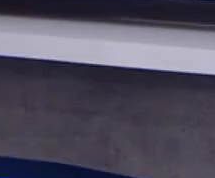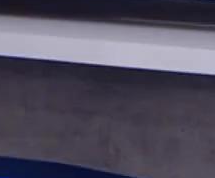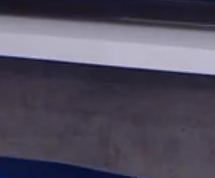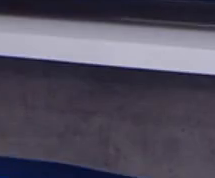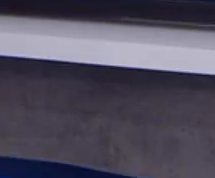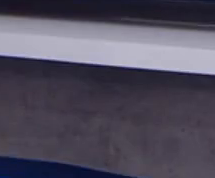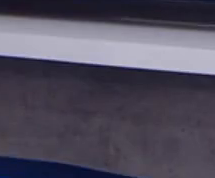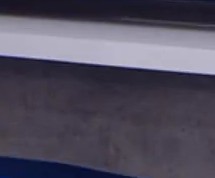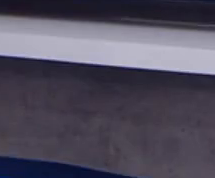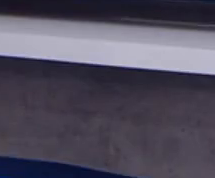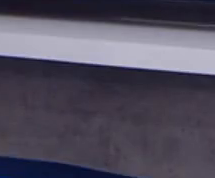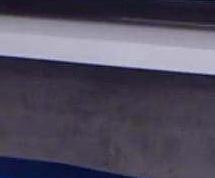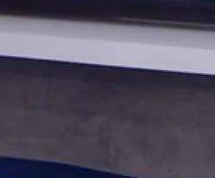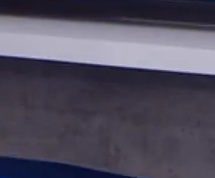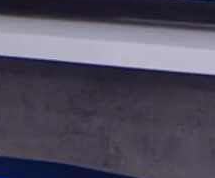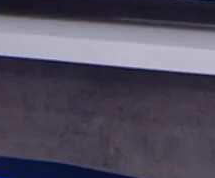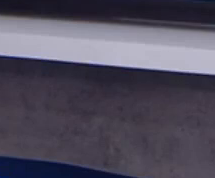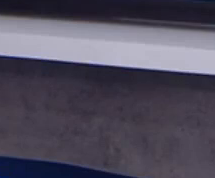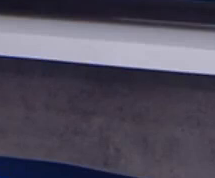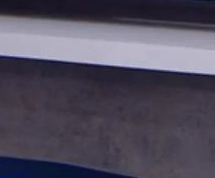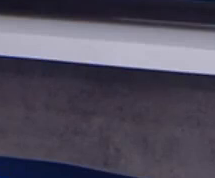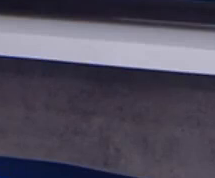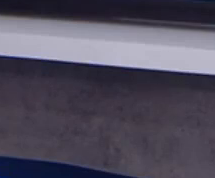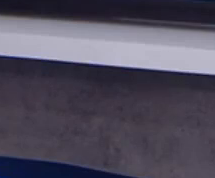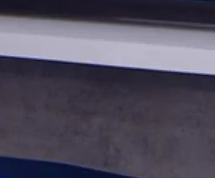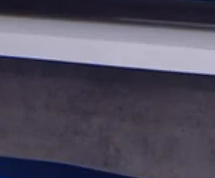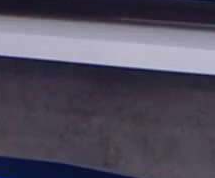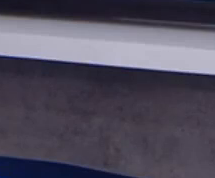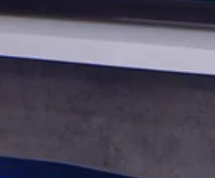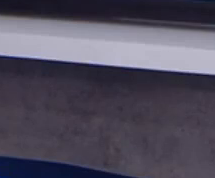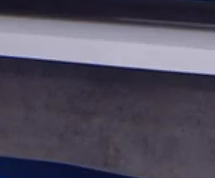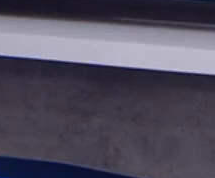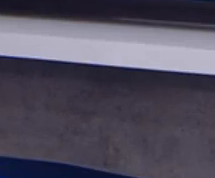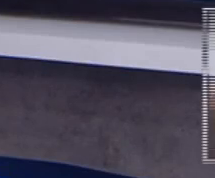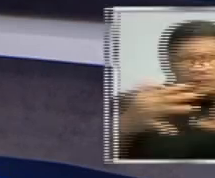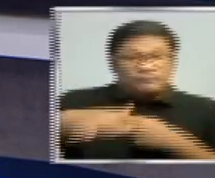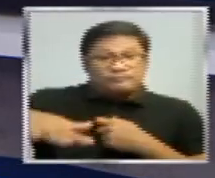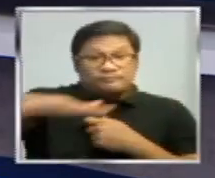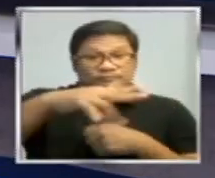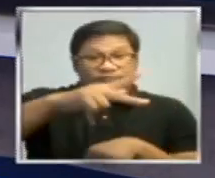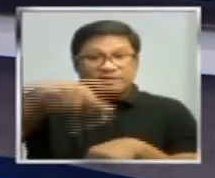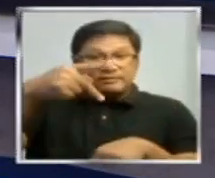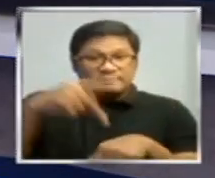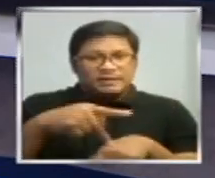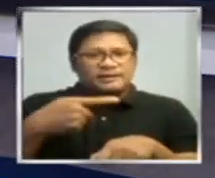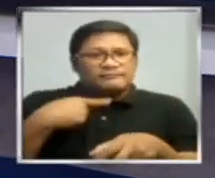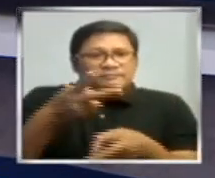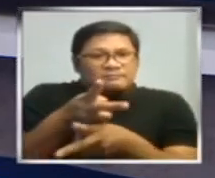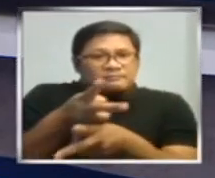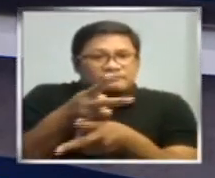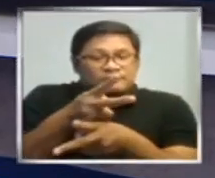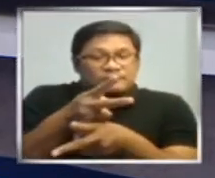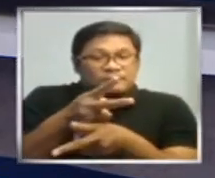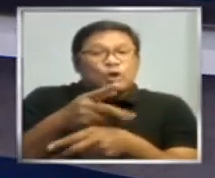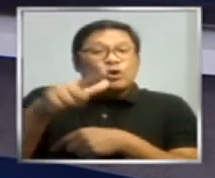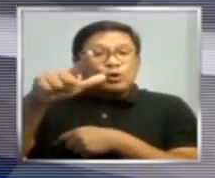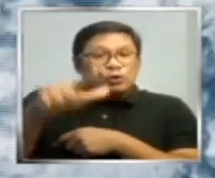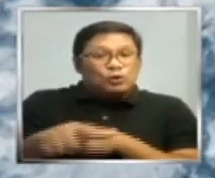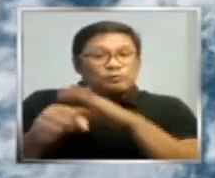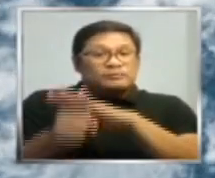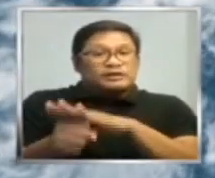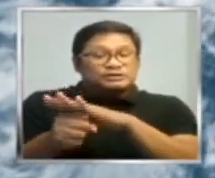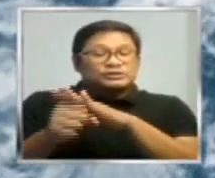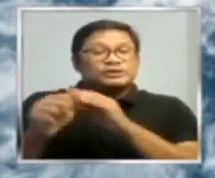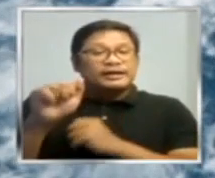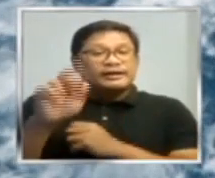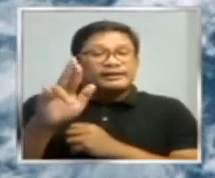News. Nasa loob na ng Philippine Area of Responsibility ang binabantayang low pressure area ng PAGASA. Huli